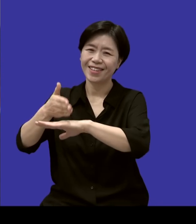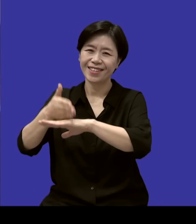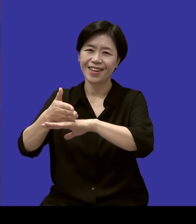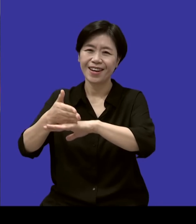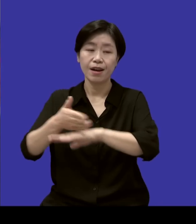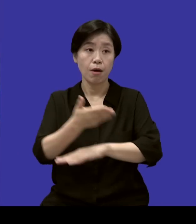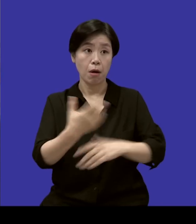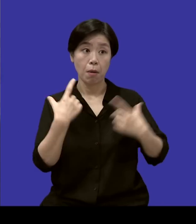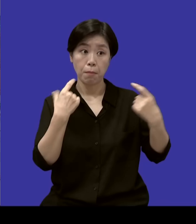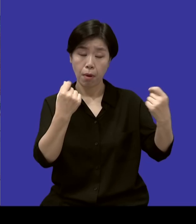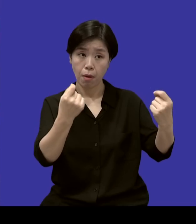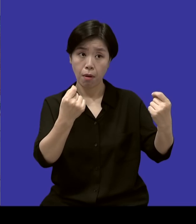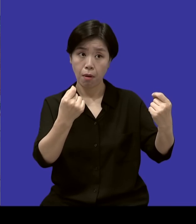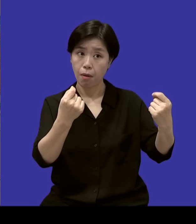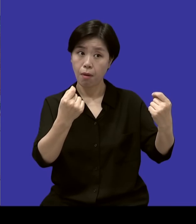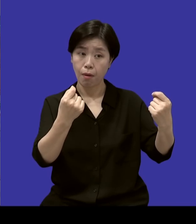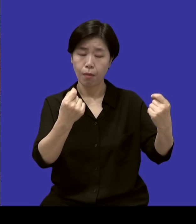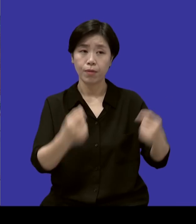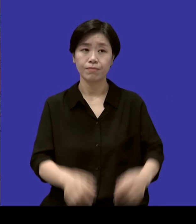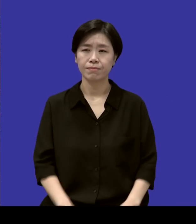없으시고 아, 많이 늙었어요. 아니